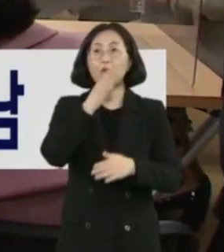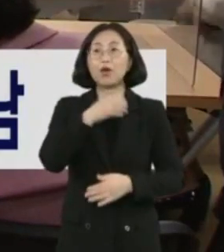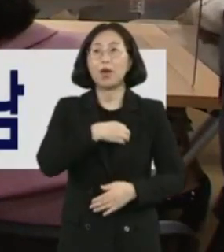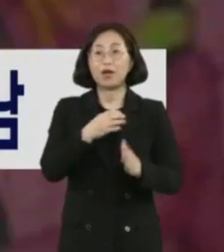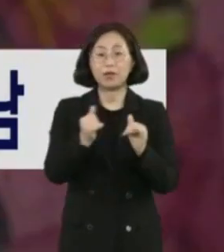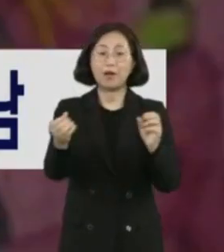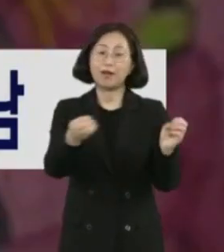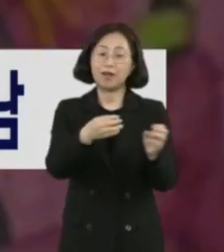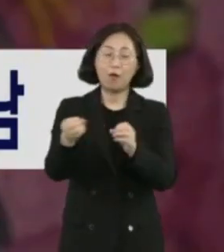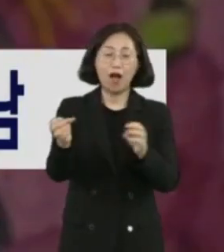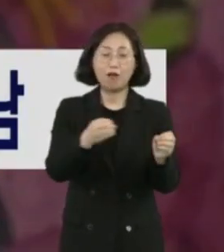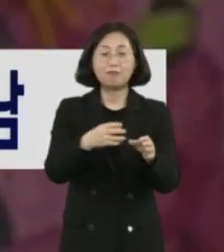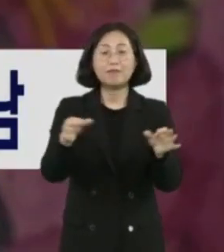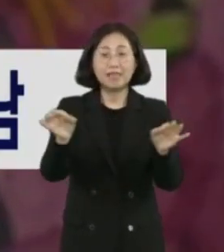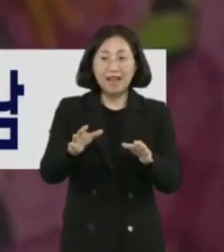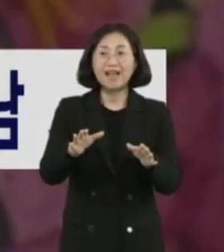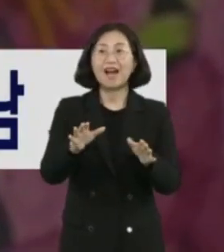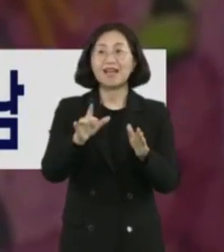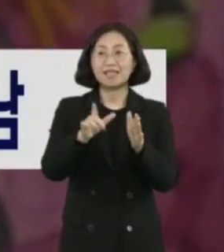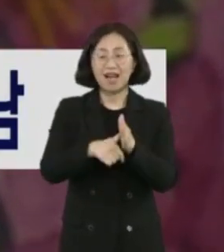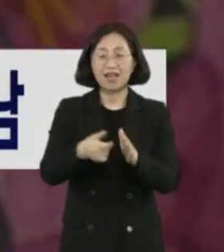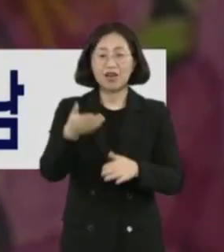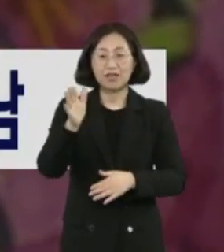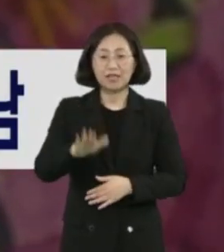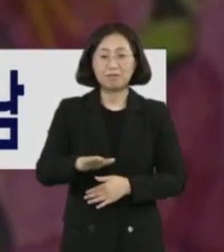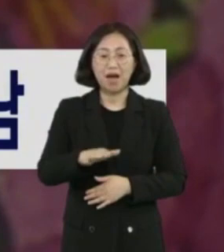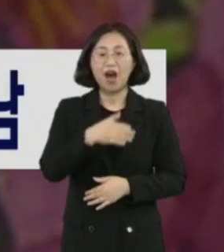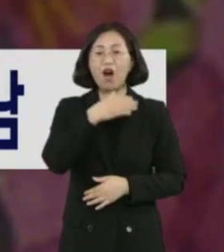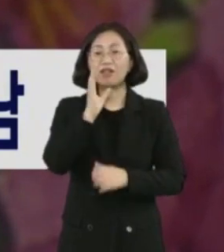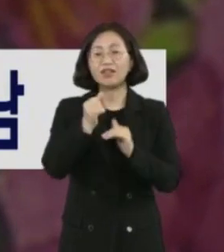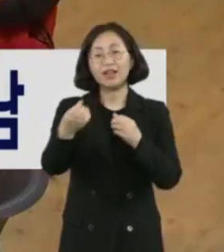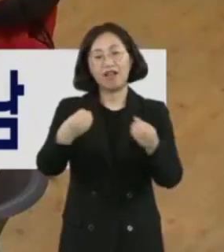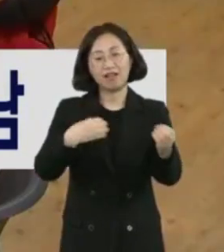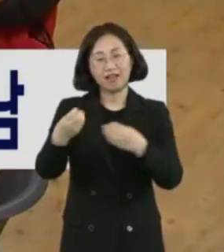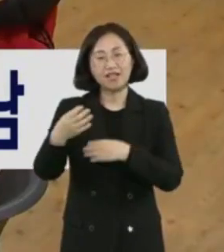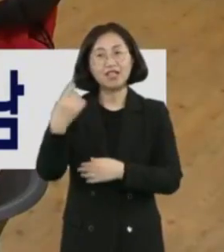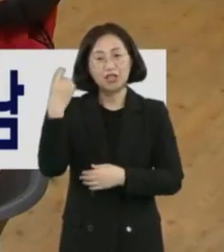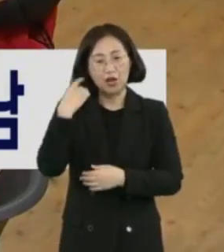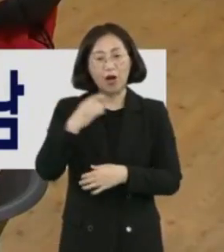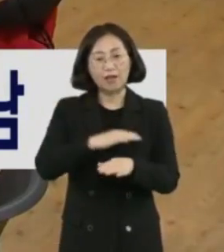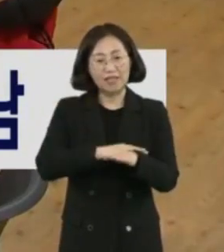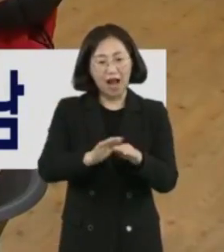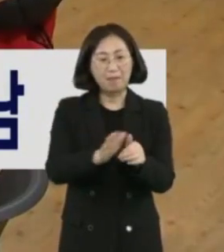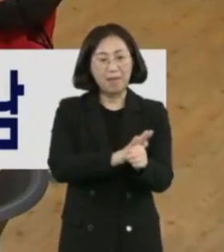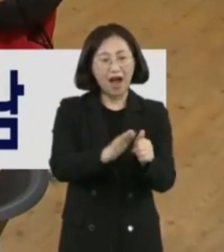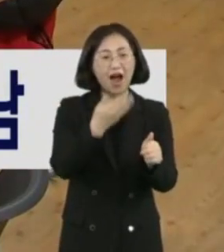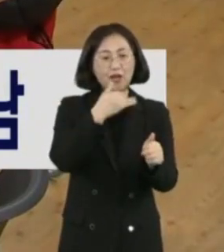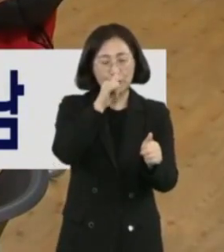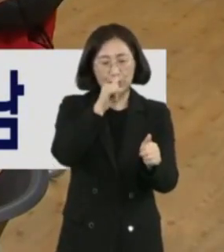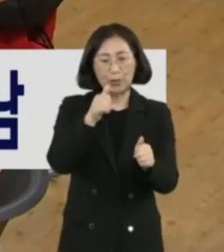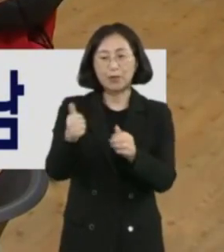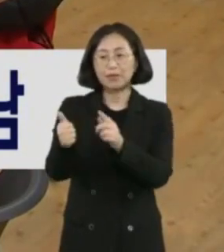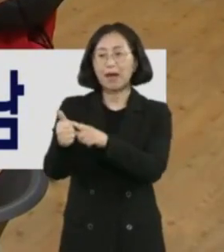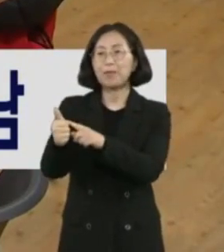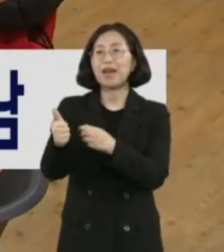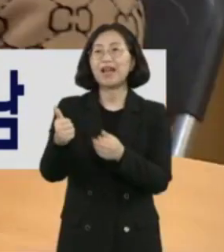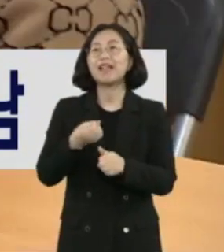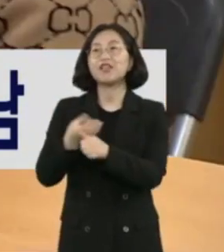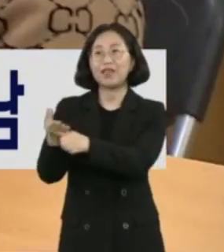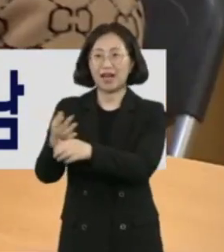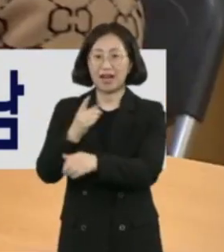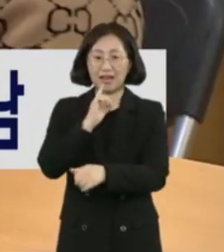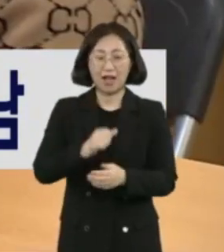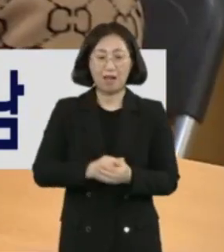대화하고 짧은 시간이지만 여러 어르신의 말씀을 들었다며 잘 모실 수 있도록 전달하겠다고 말했습니다. 김 씨는